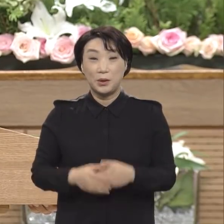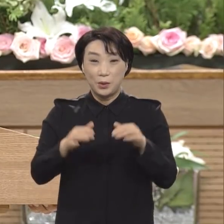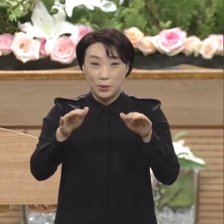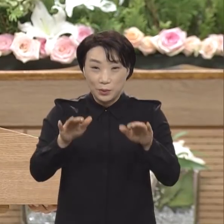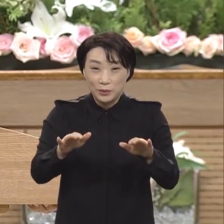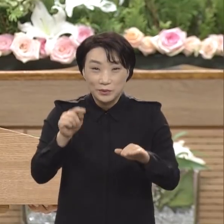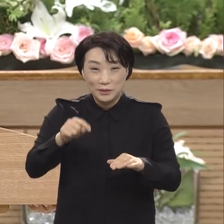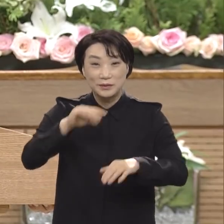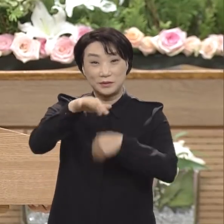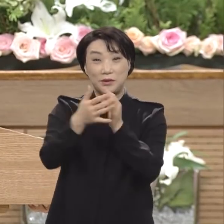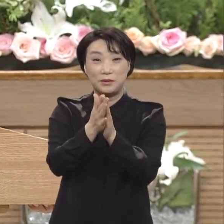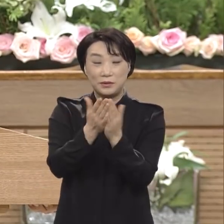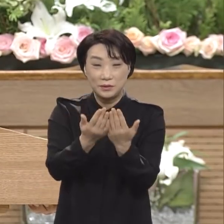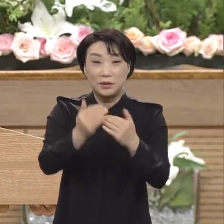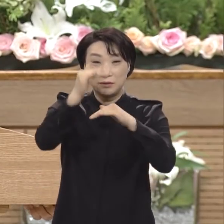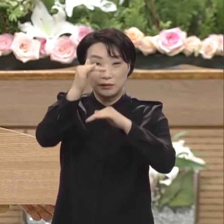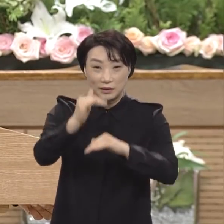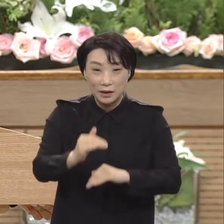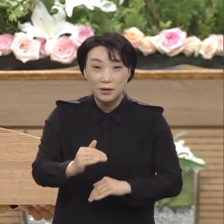오늘도 이 본문을